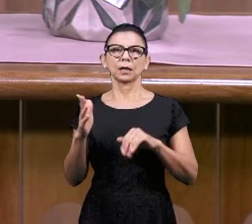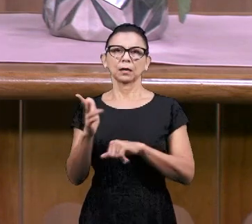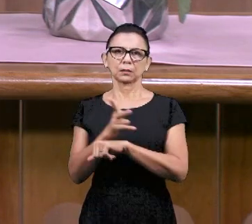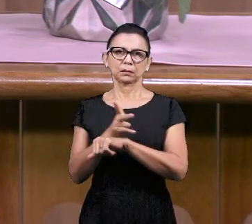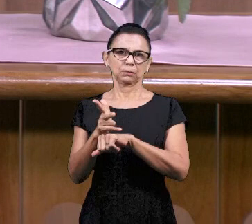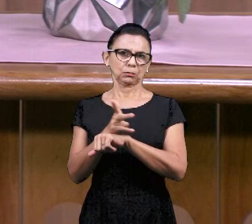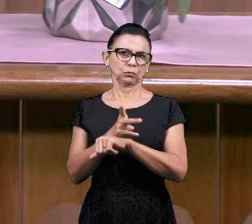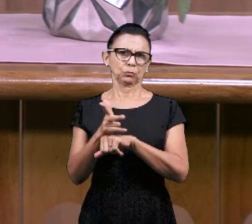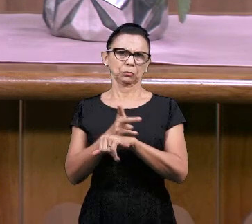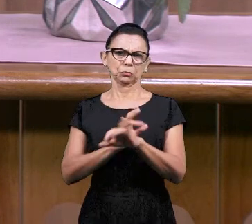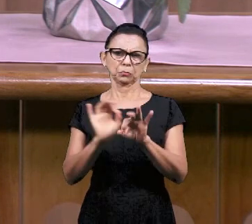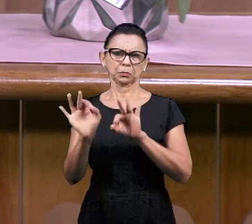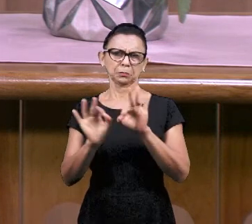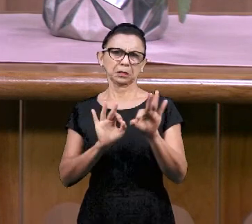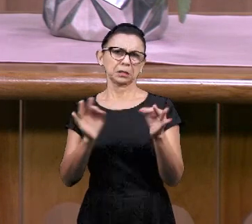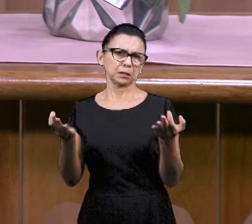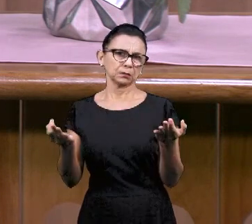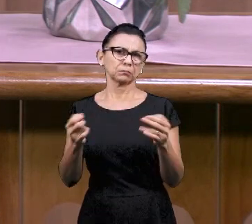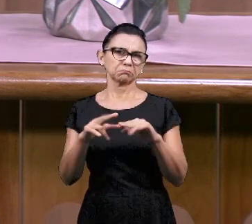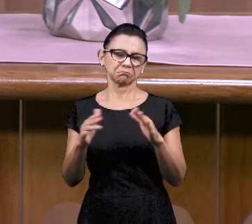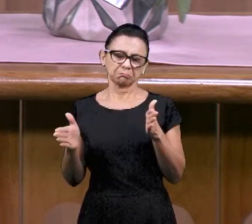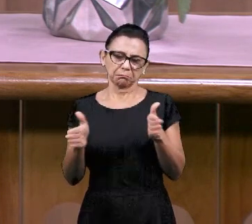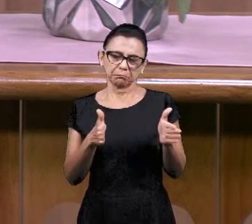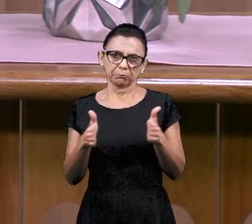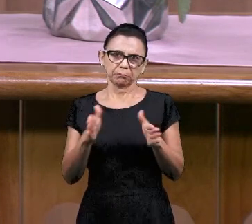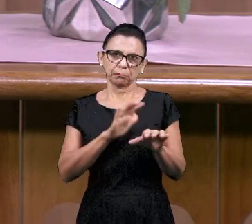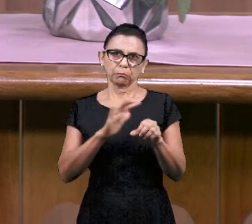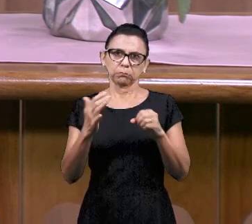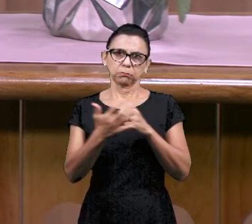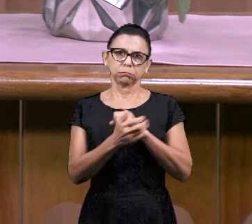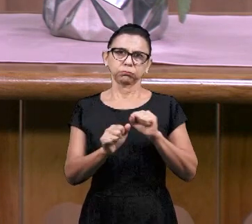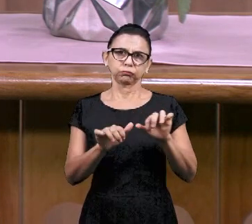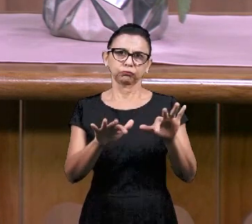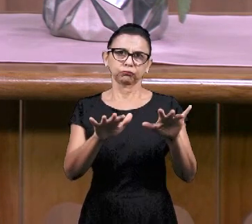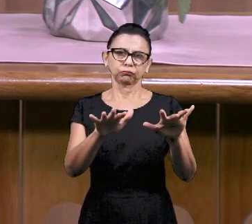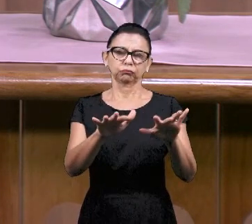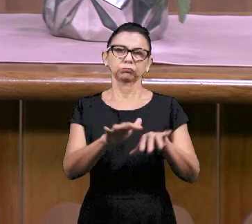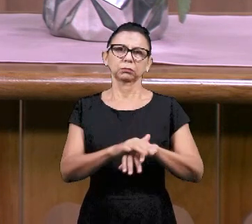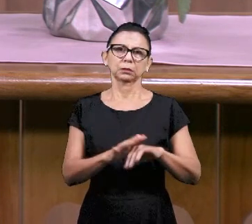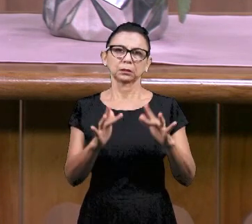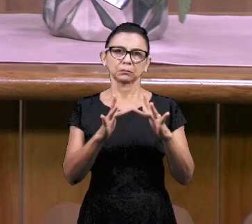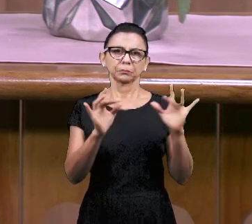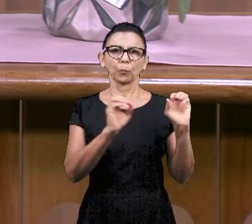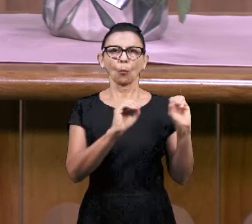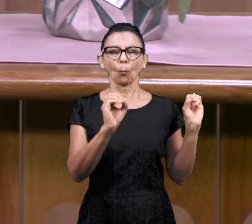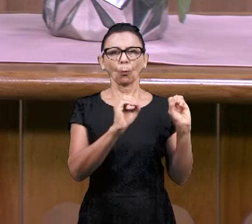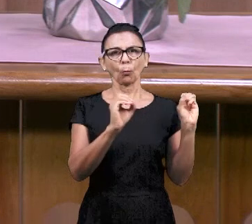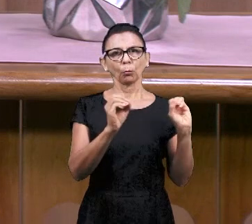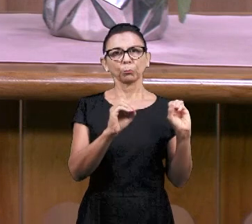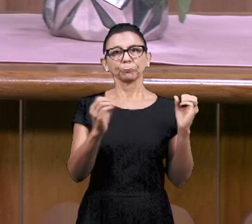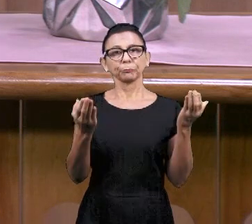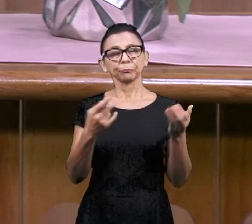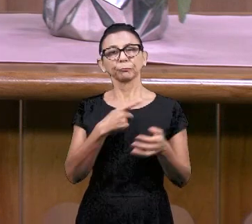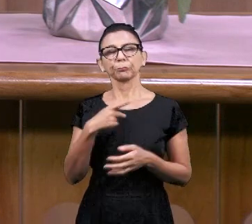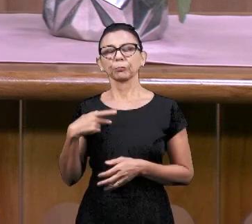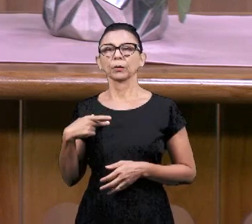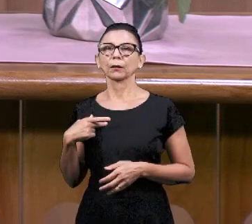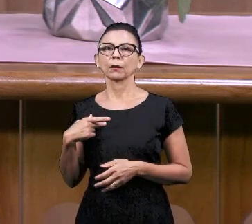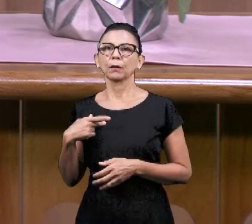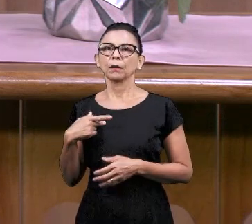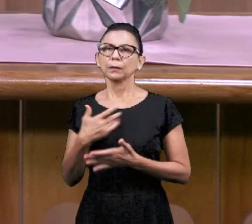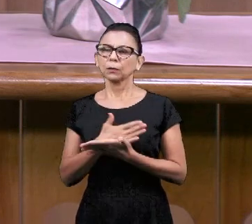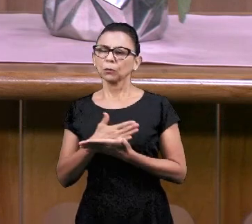résidence, dans un studio mobile, pour compte de la situation